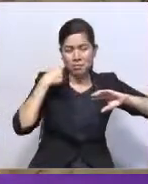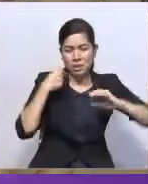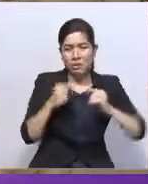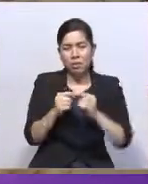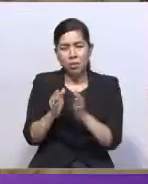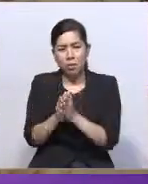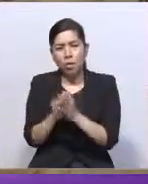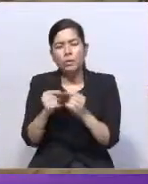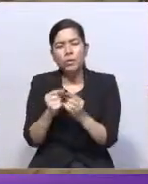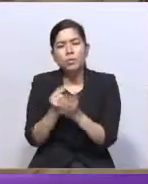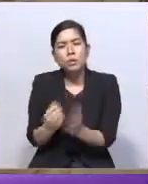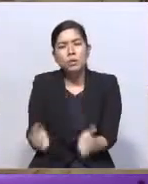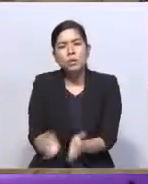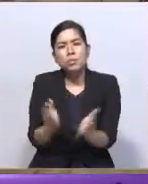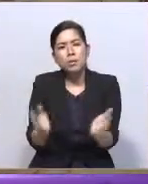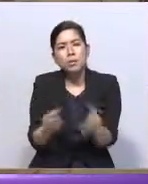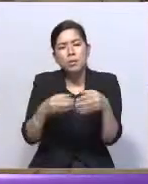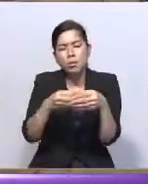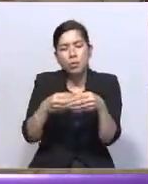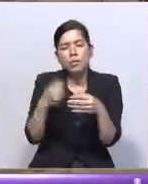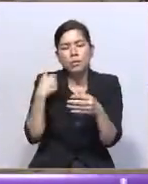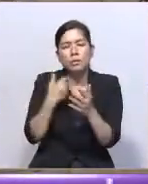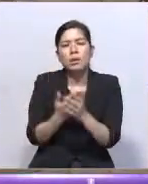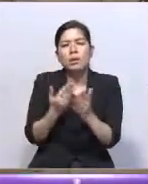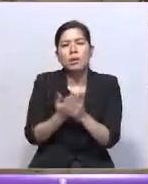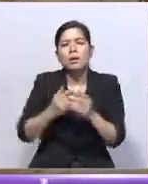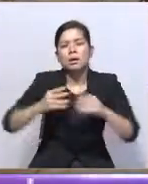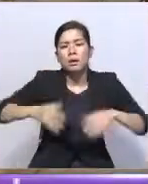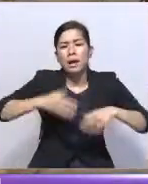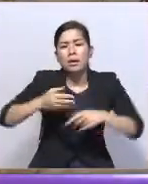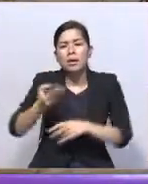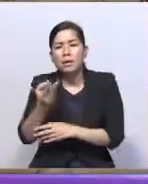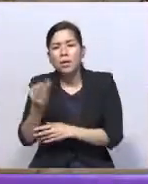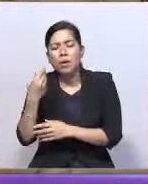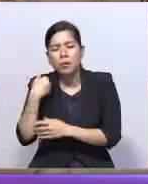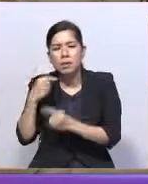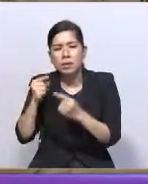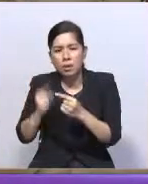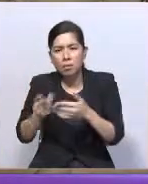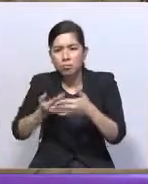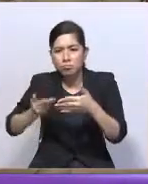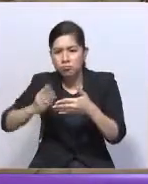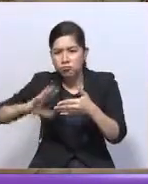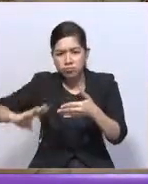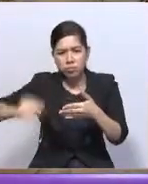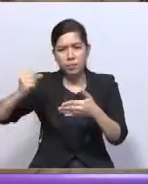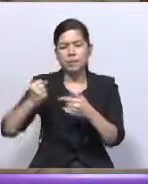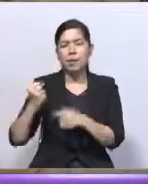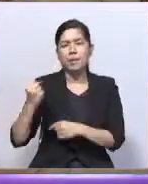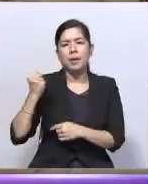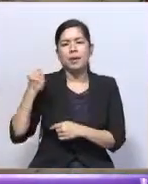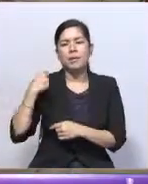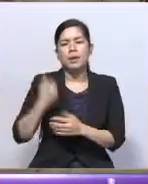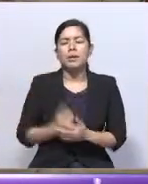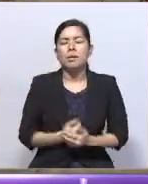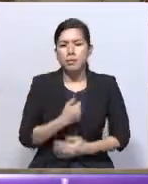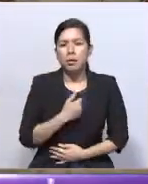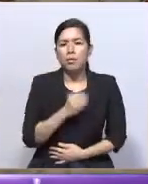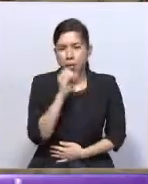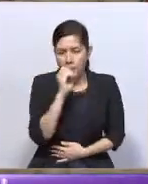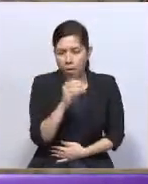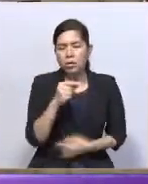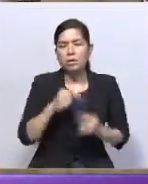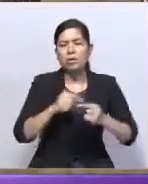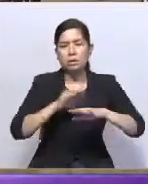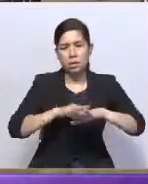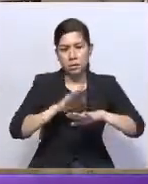องผลักดันให้ผู้ยากไร้หรือผู้มีรายได้น้อยเนี่ยสร้างความเข้มแข็งขึ้นมาของตัวเองด้วยนะครับอันนี้ก็ขอยืนยันครับว่ากำชับ